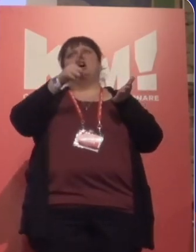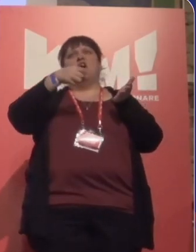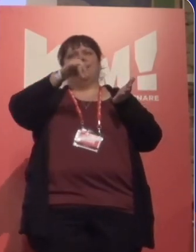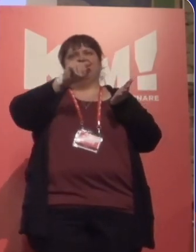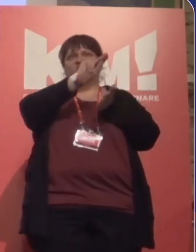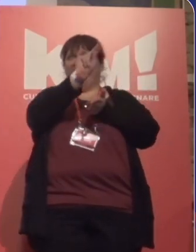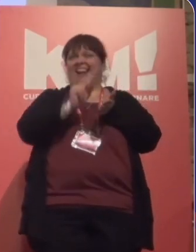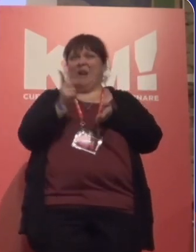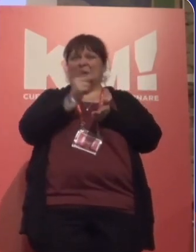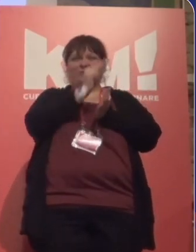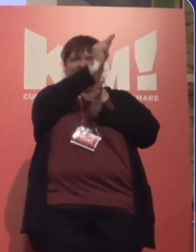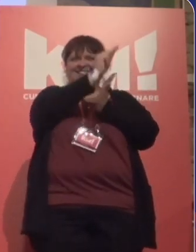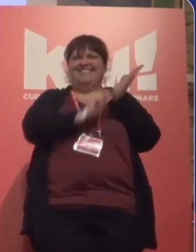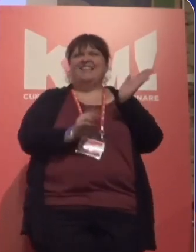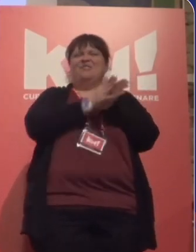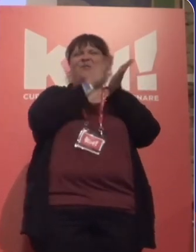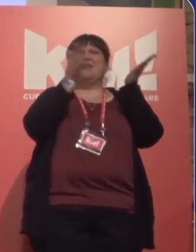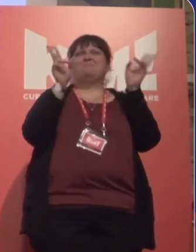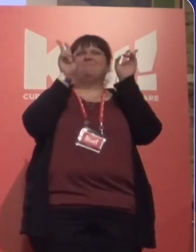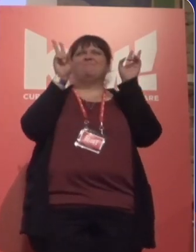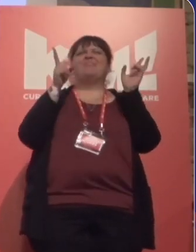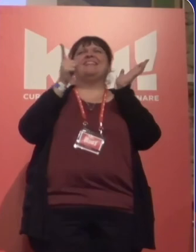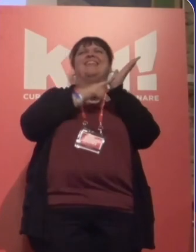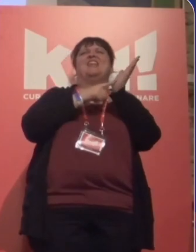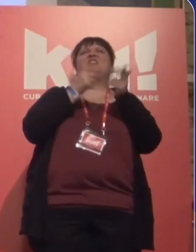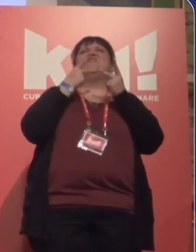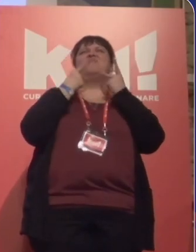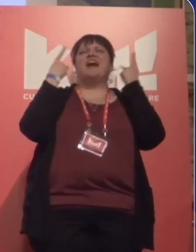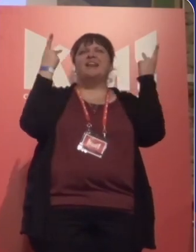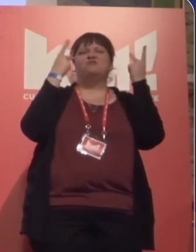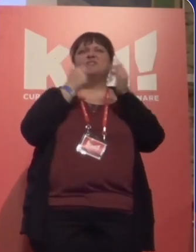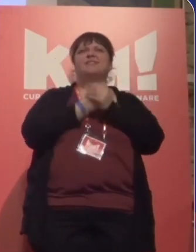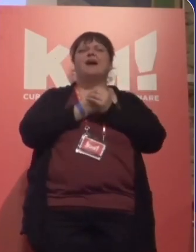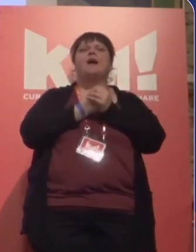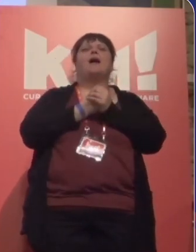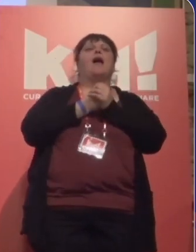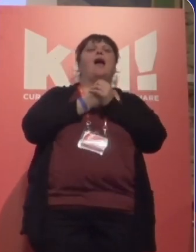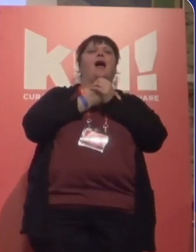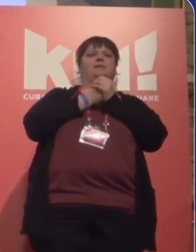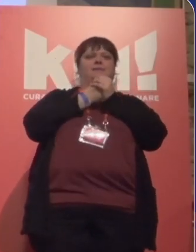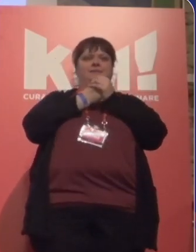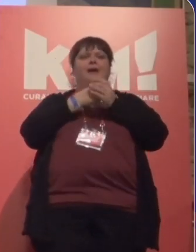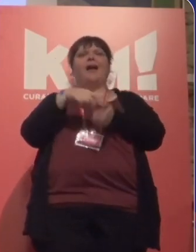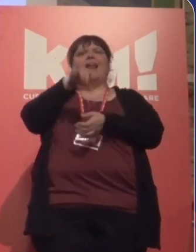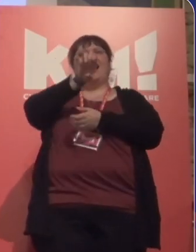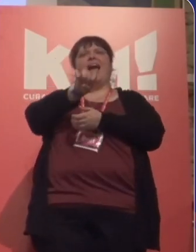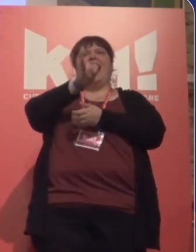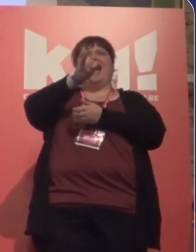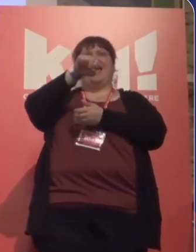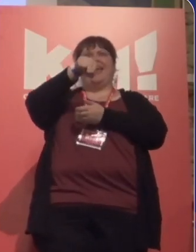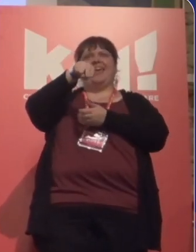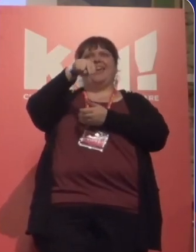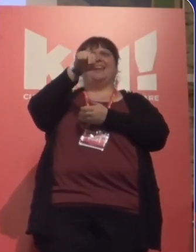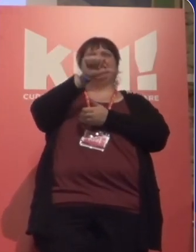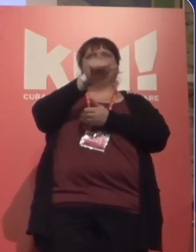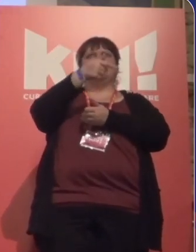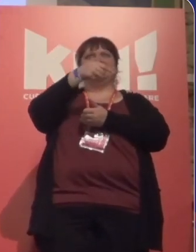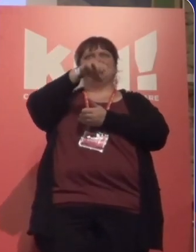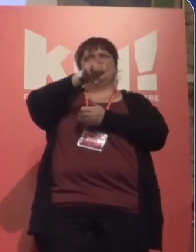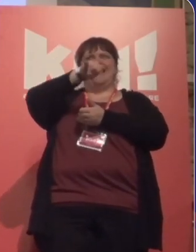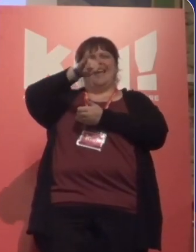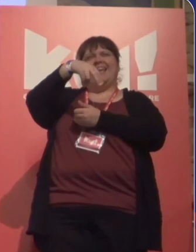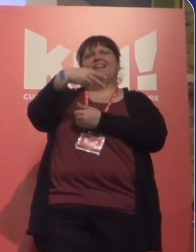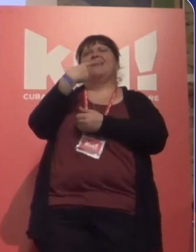einstein disse credo nelle intuizioni e nelle ispirazioni sono abbastanza artista per